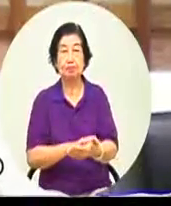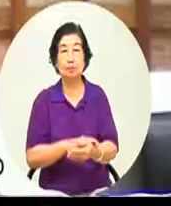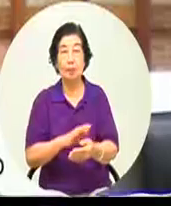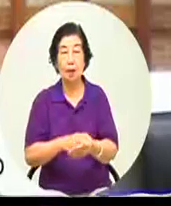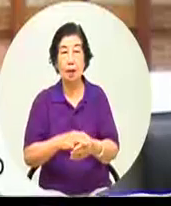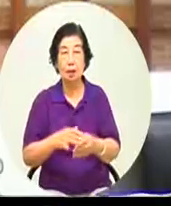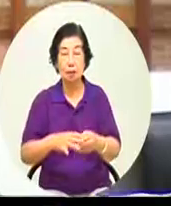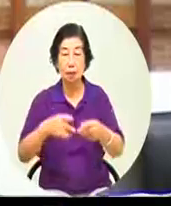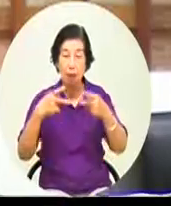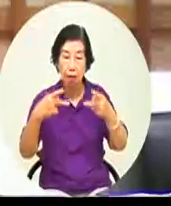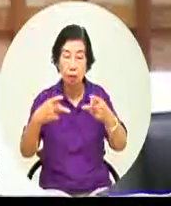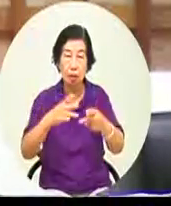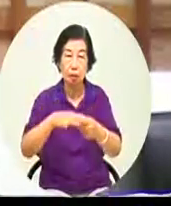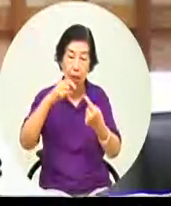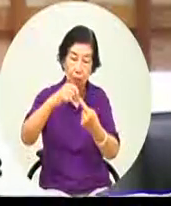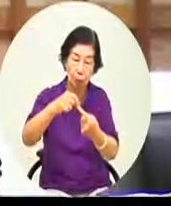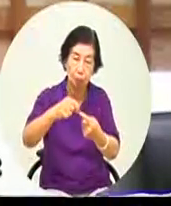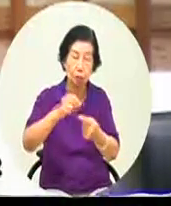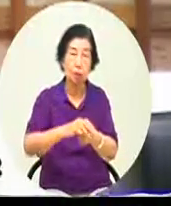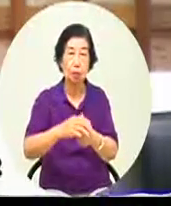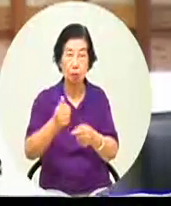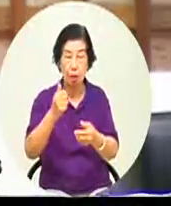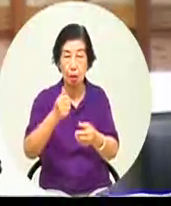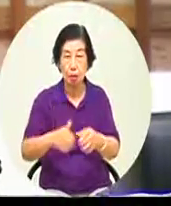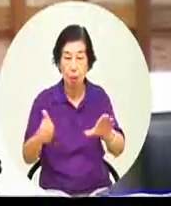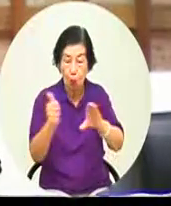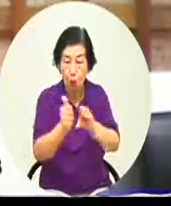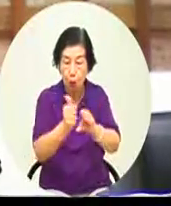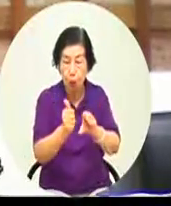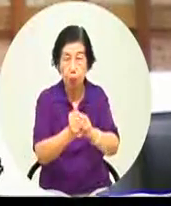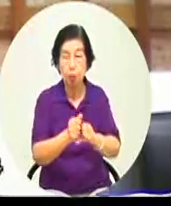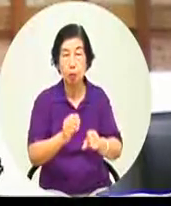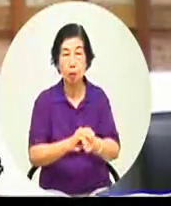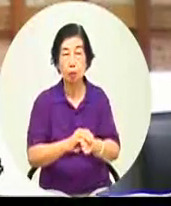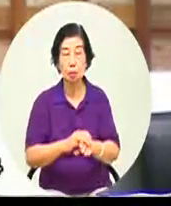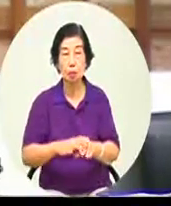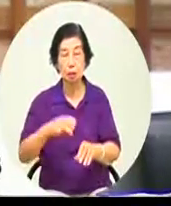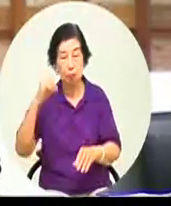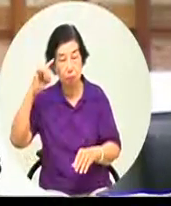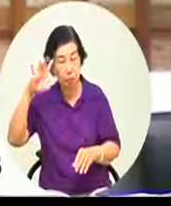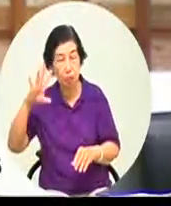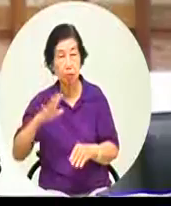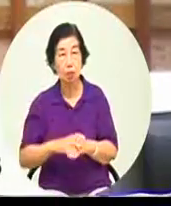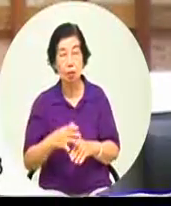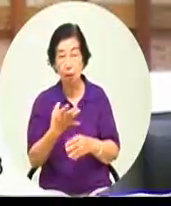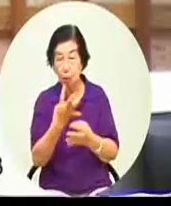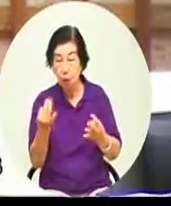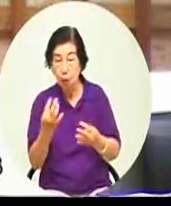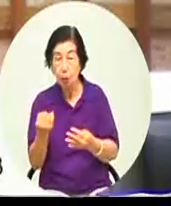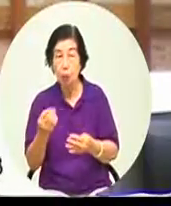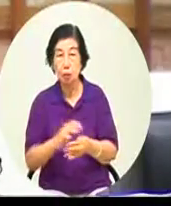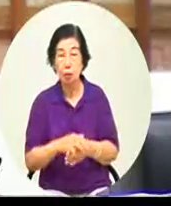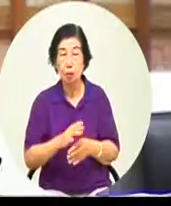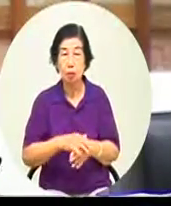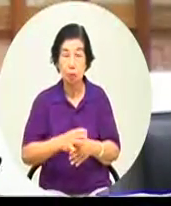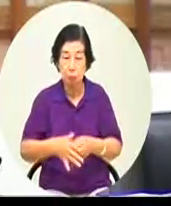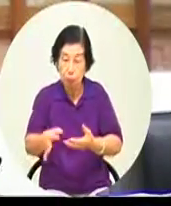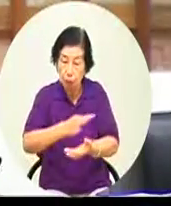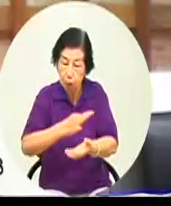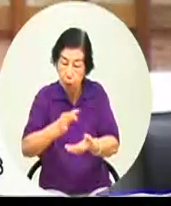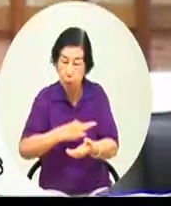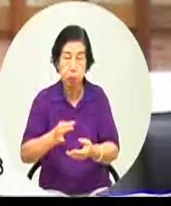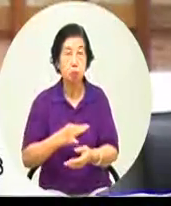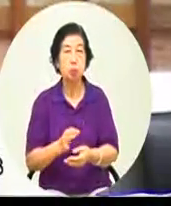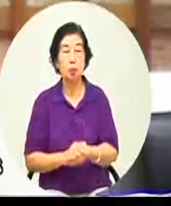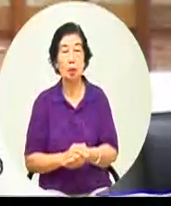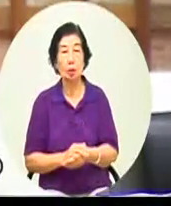的一个，我们也不打算它能够创造多少的经济这个我们的回收，这个